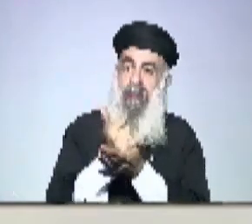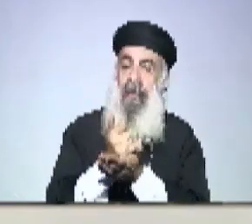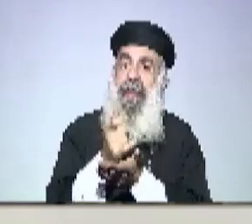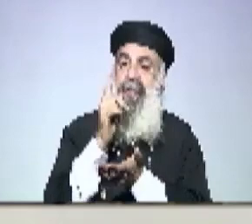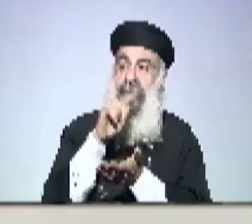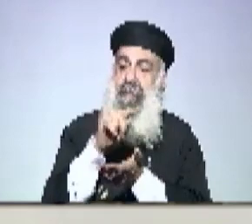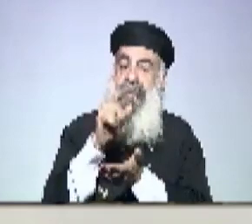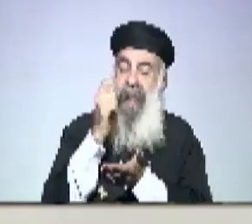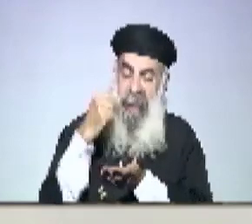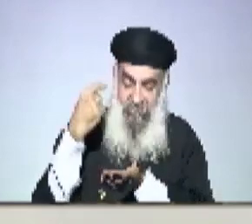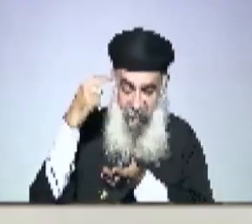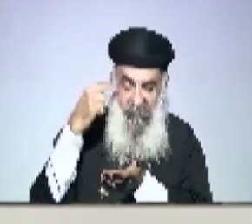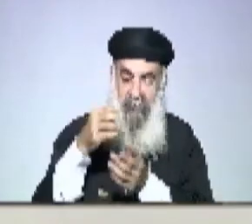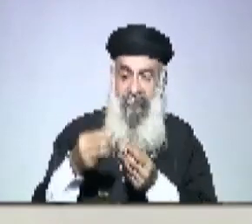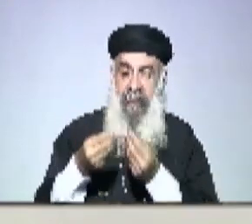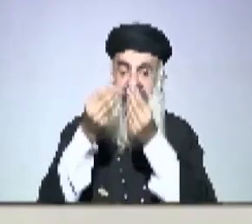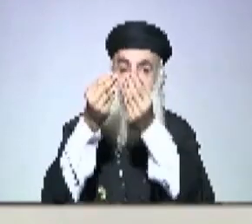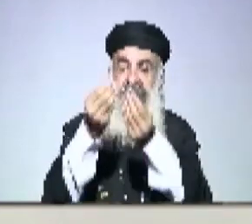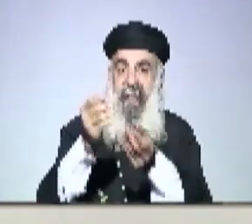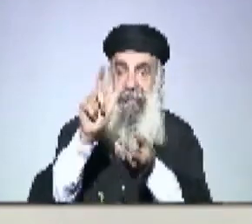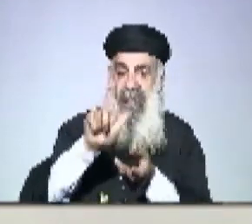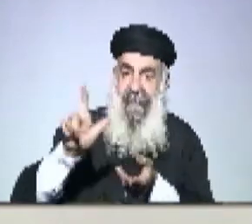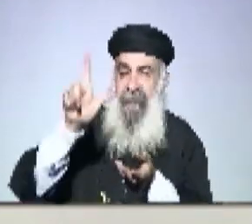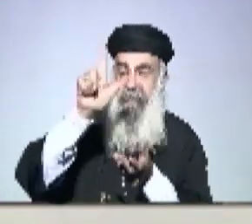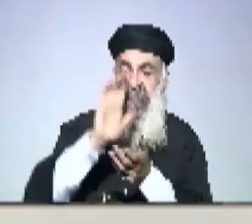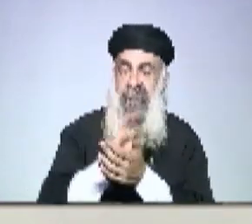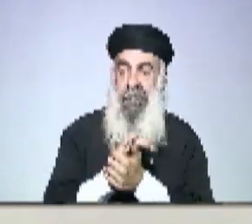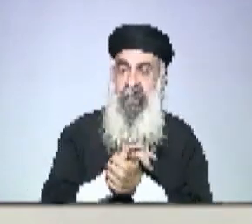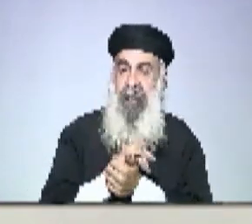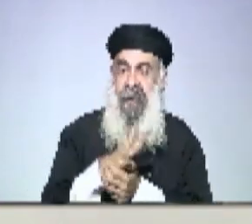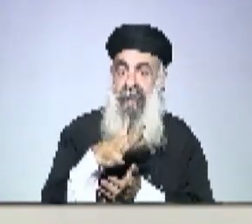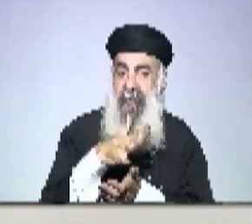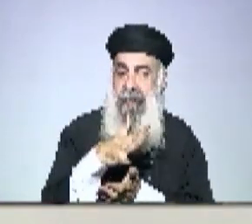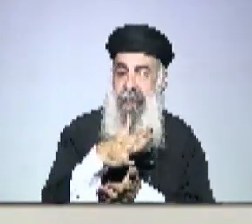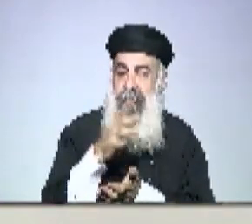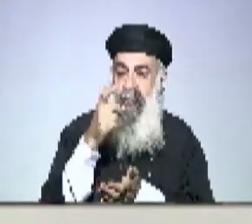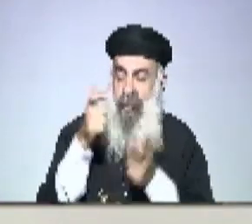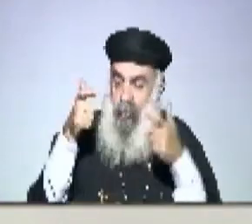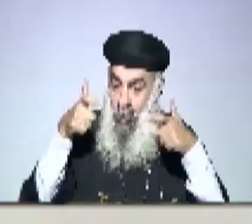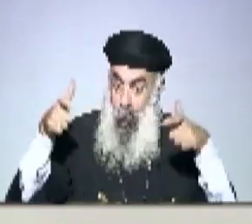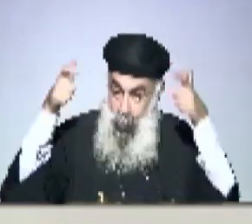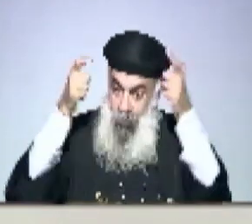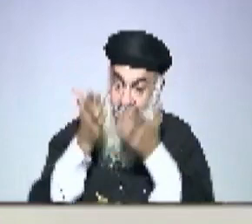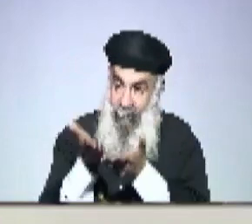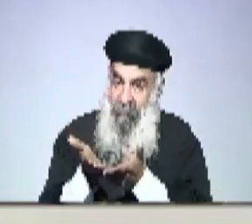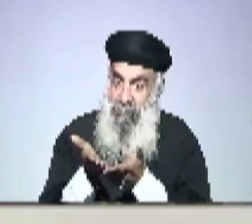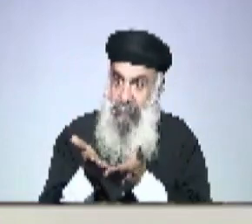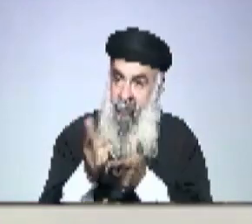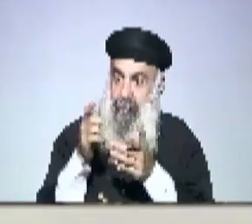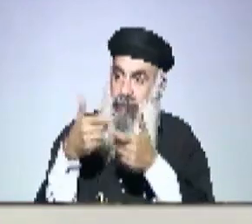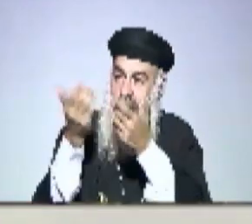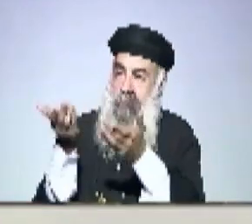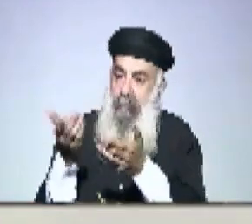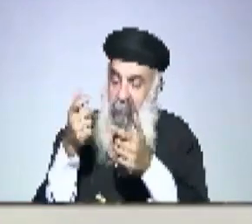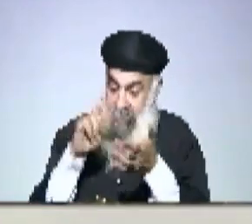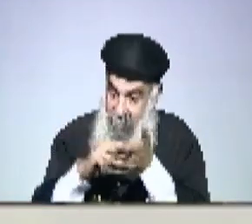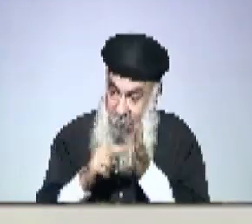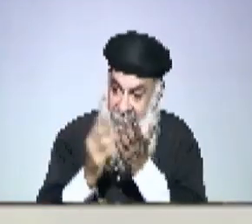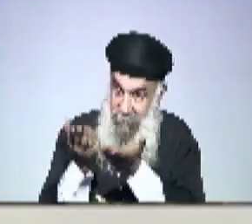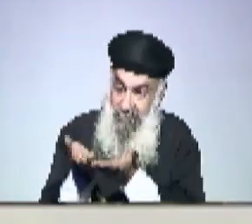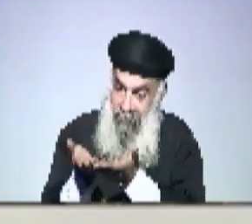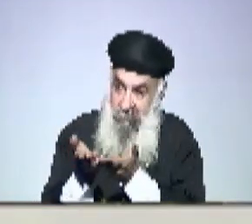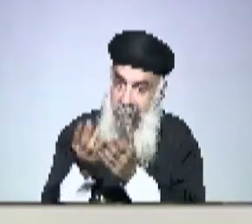يكون عندي راي اعرضه على الرياسه الكسيه يعني الكاهن ده اكيد عنده اسقف يقوله ايه رايك يا سيدنا نعمل كده